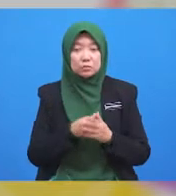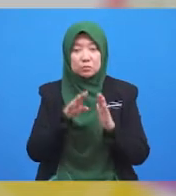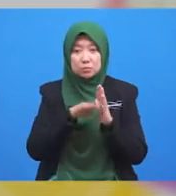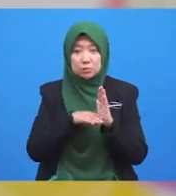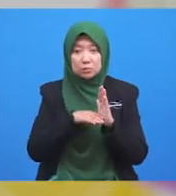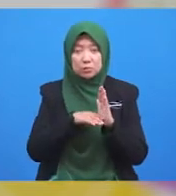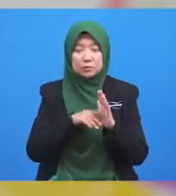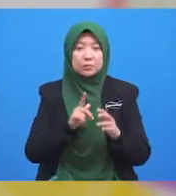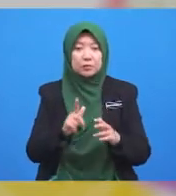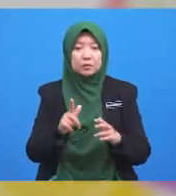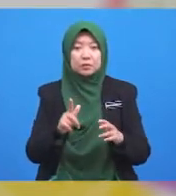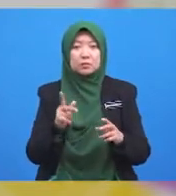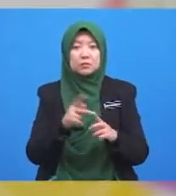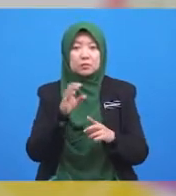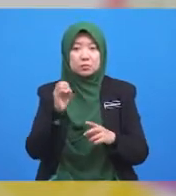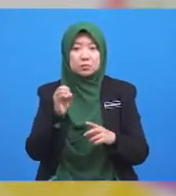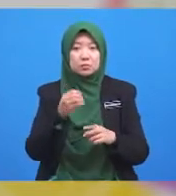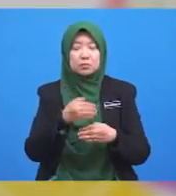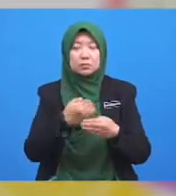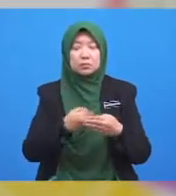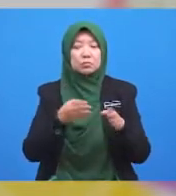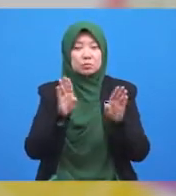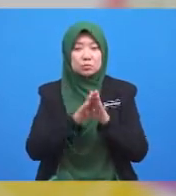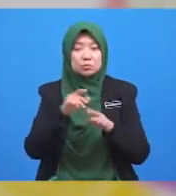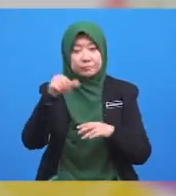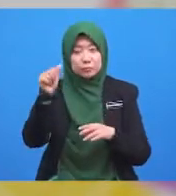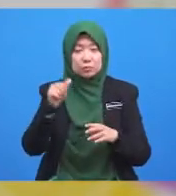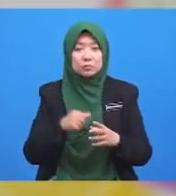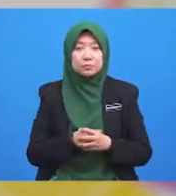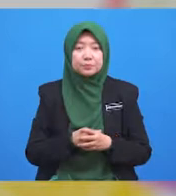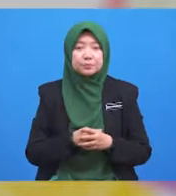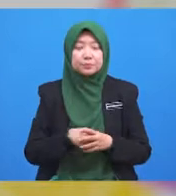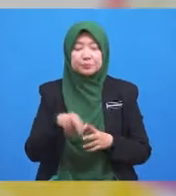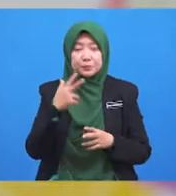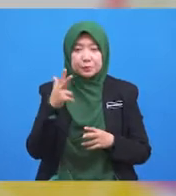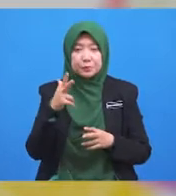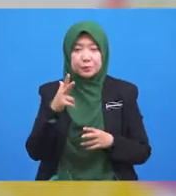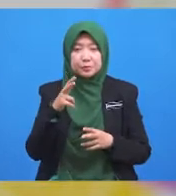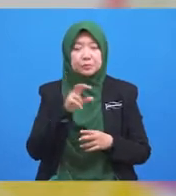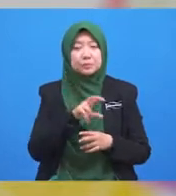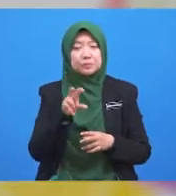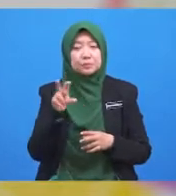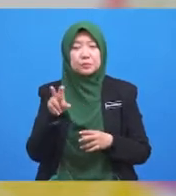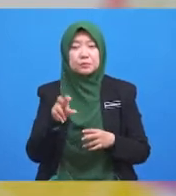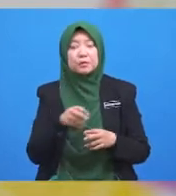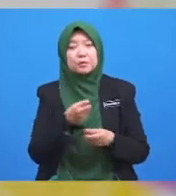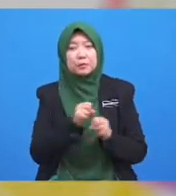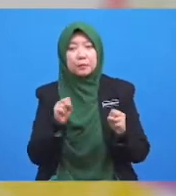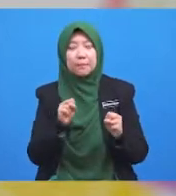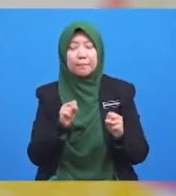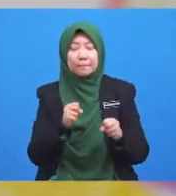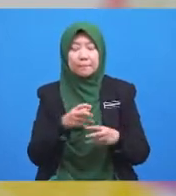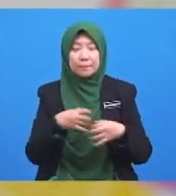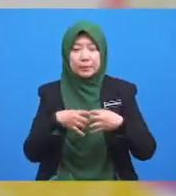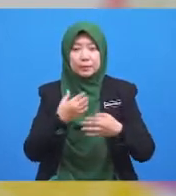Kurangkan laras ke sifar sebelum tutup suis. 13. Pasang siap aksesori mesin sebelum